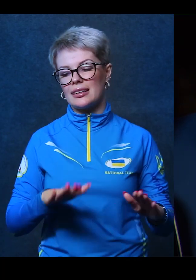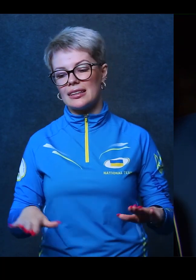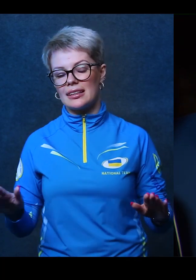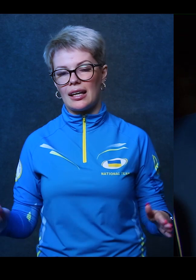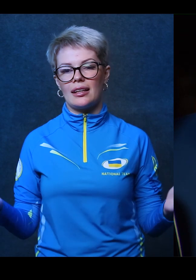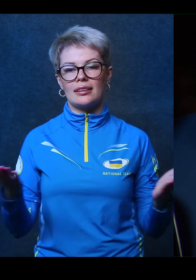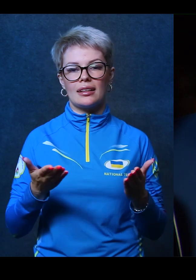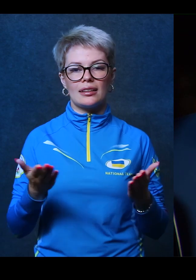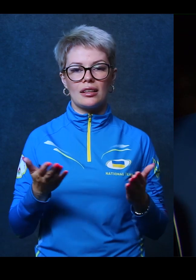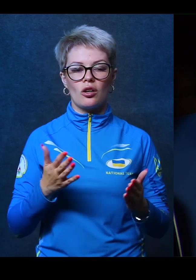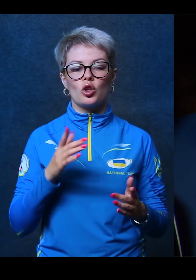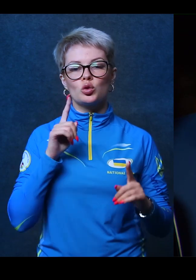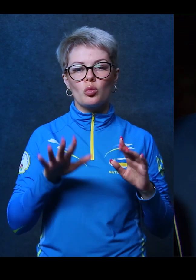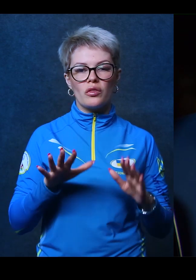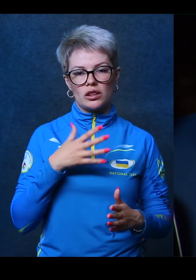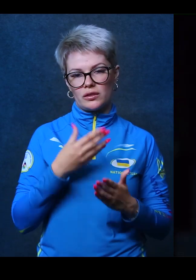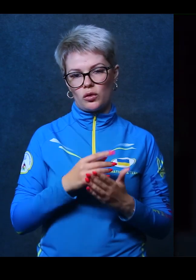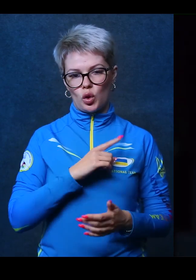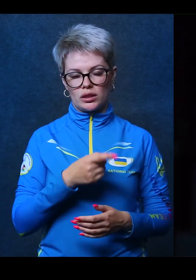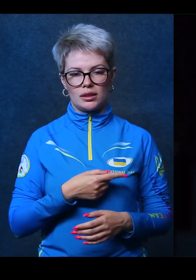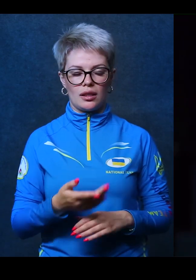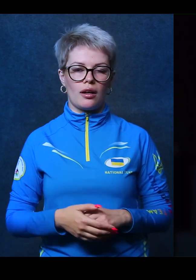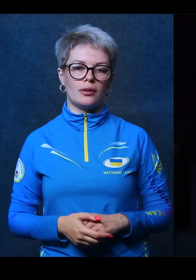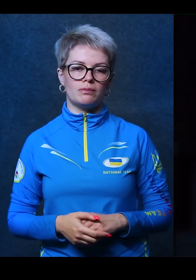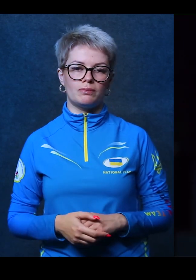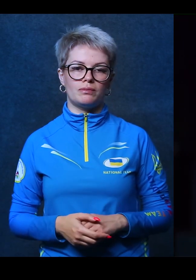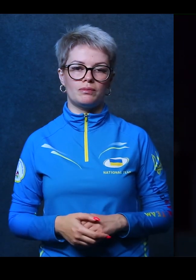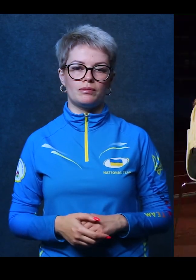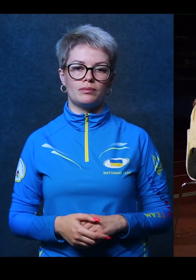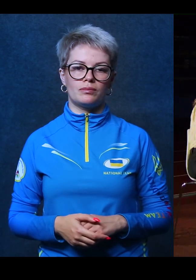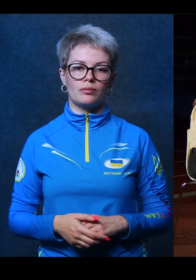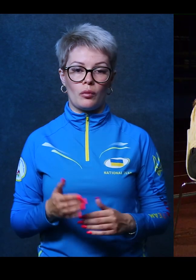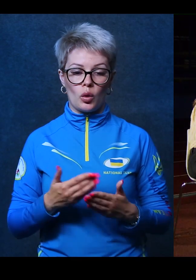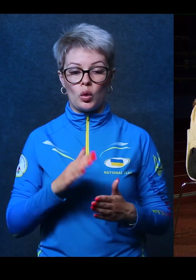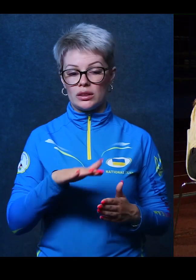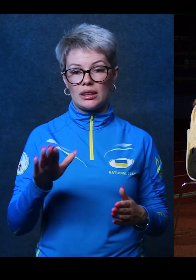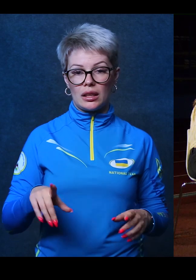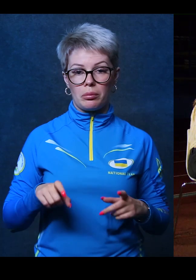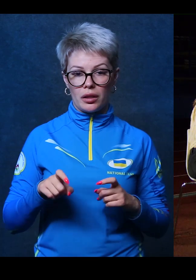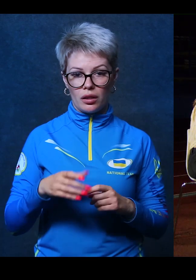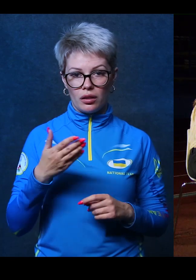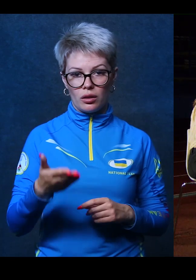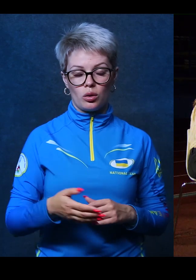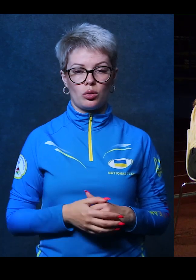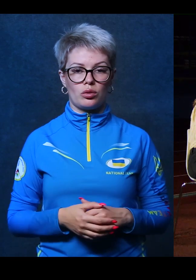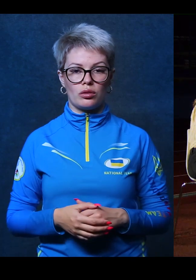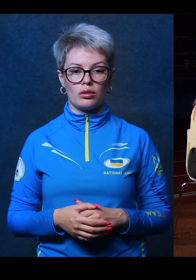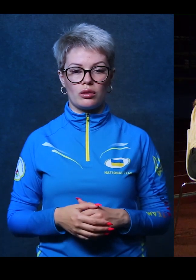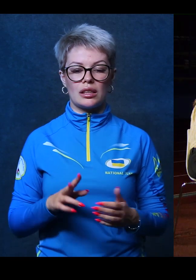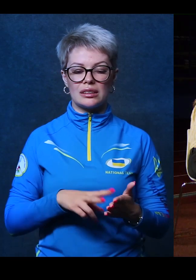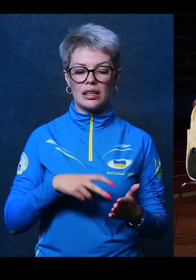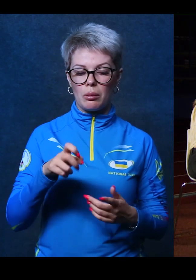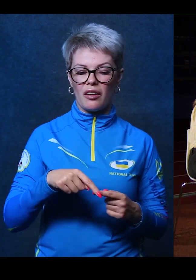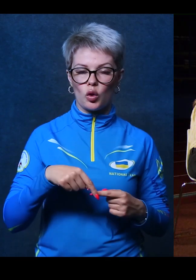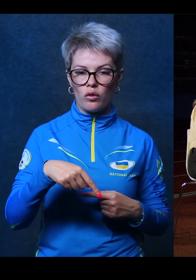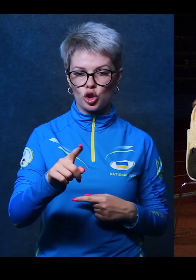які сумніваються в своїх силах, скажімо так. Ось діти бігають, пускають там стрибки в